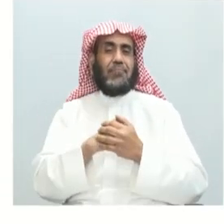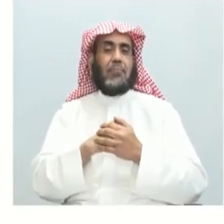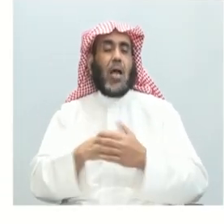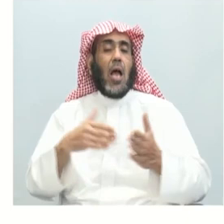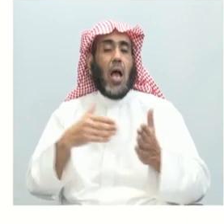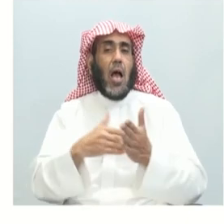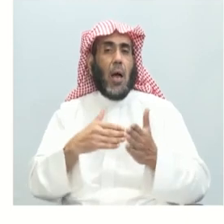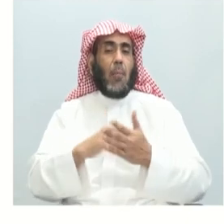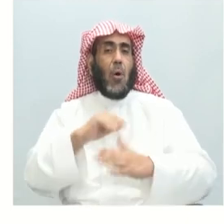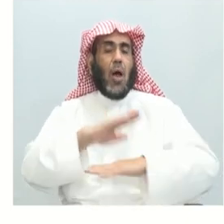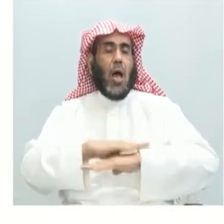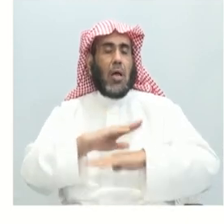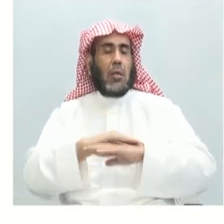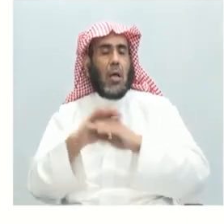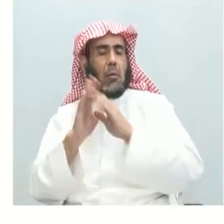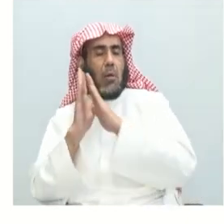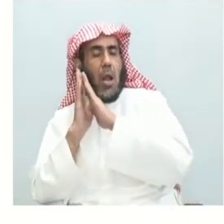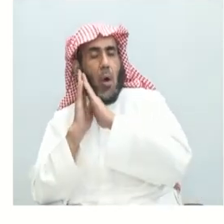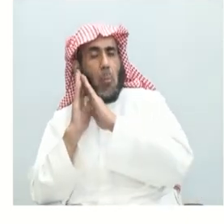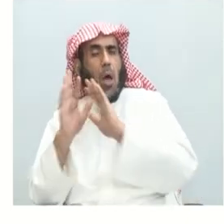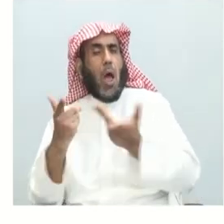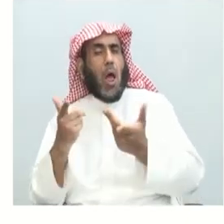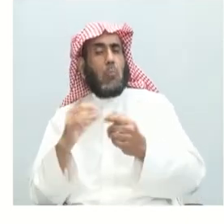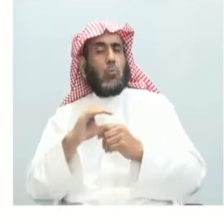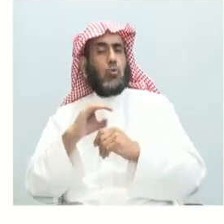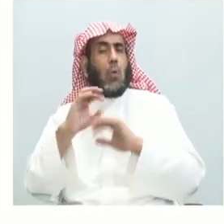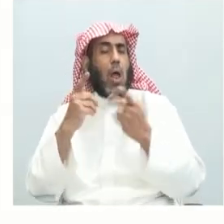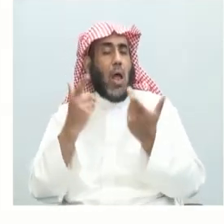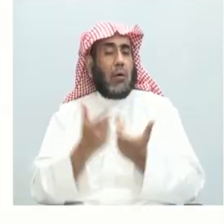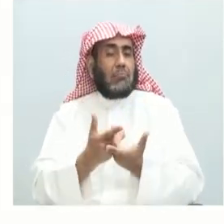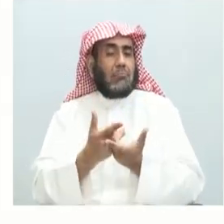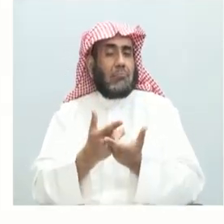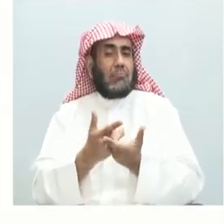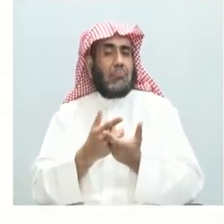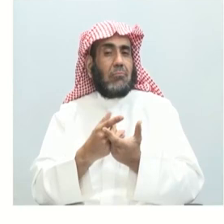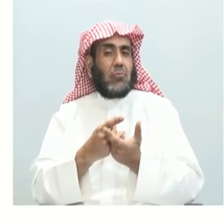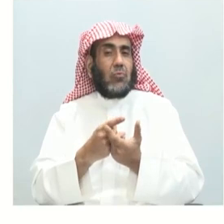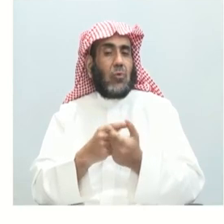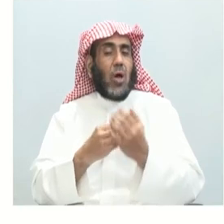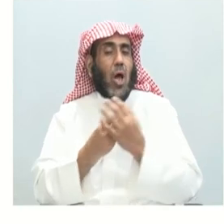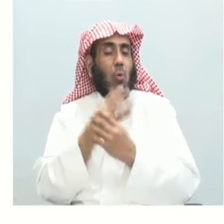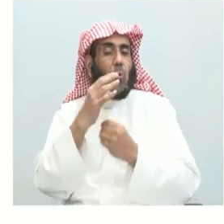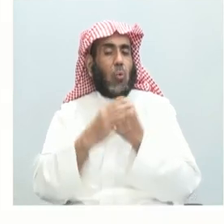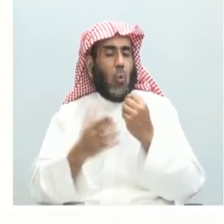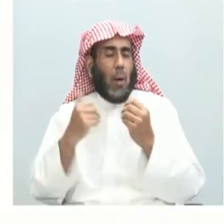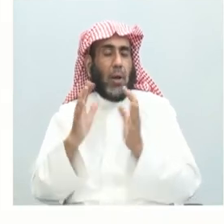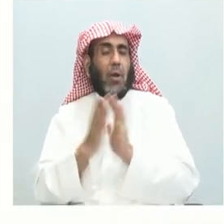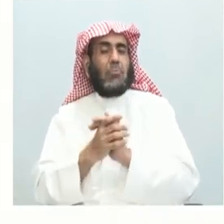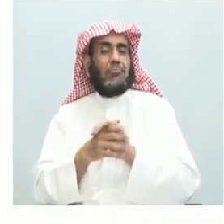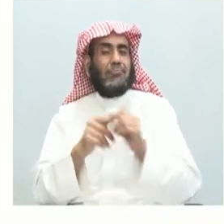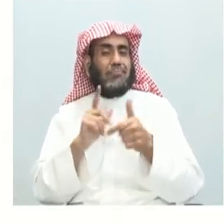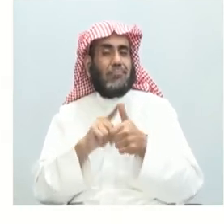اخيرا اداب النوم ما هي اداب النوم من جمل الوضوء قبله